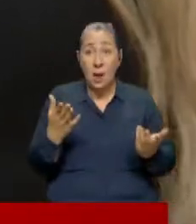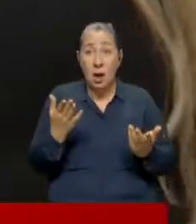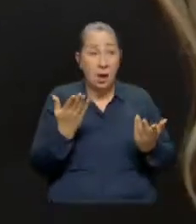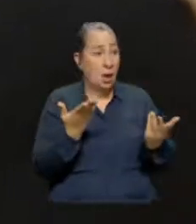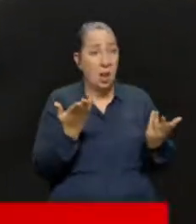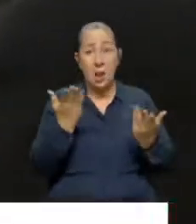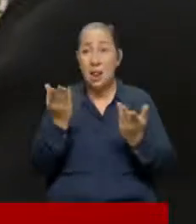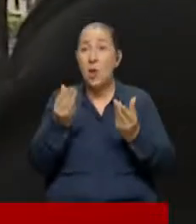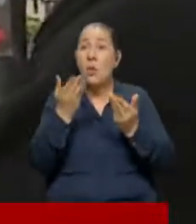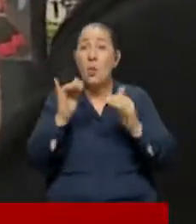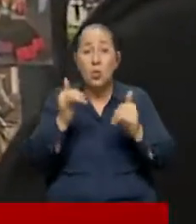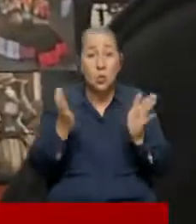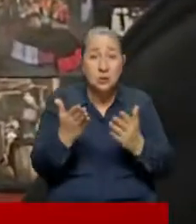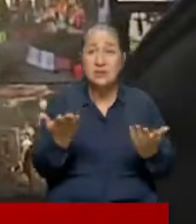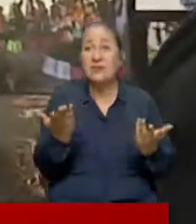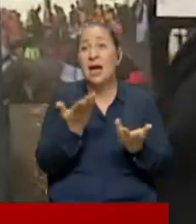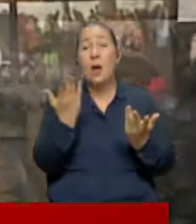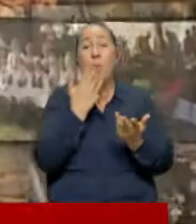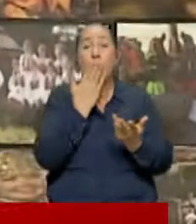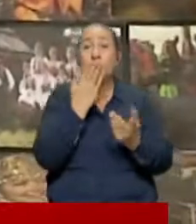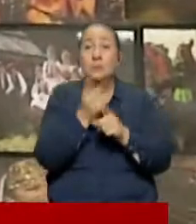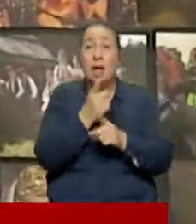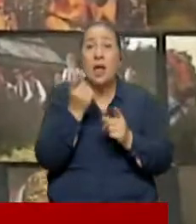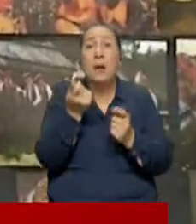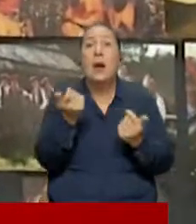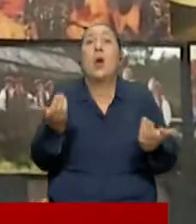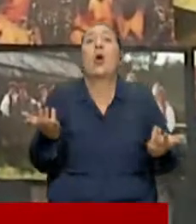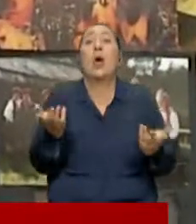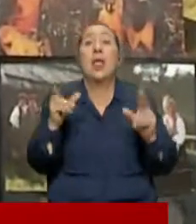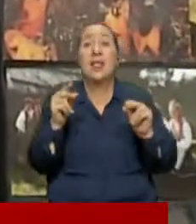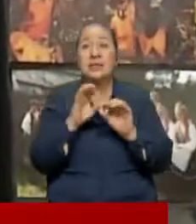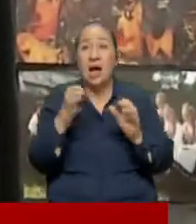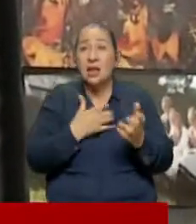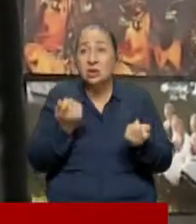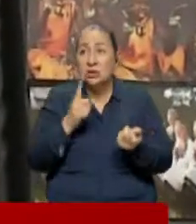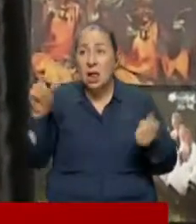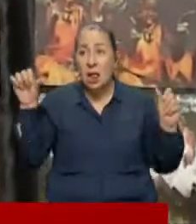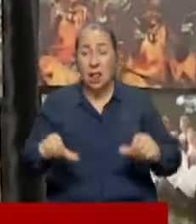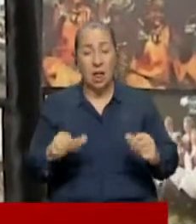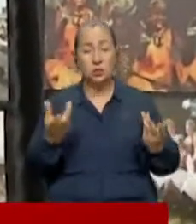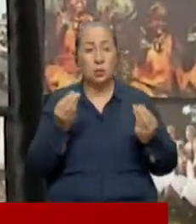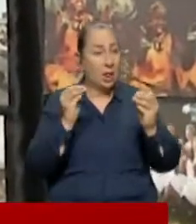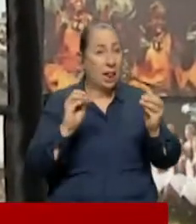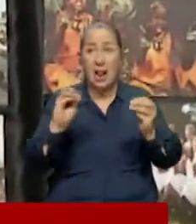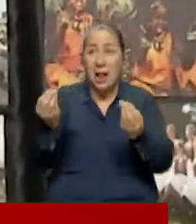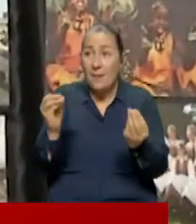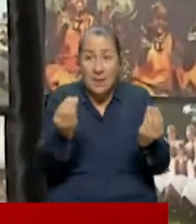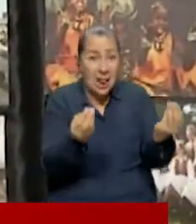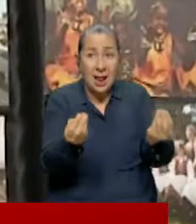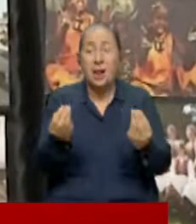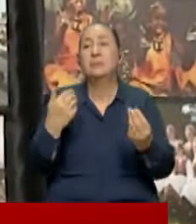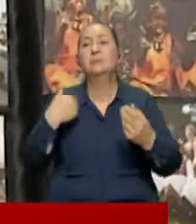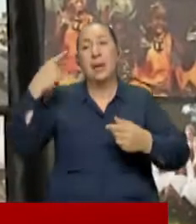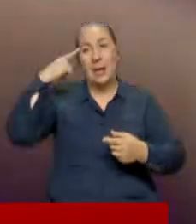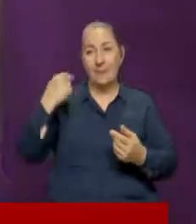ancak gönderebilecekleri bir oyun odası ya da okul ekonomik olarak yetersiz olduğu için anneler işe gidemiyor ve çocuklarını bırakabilecekleri güvenli bir alan yok.